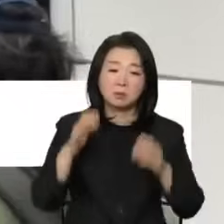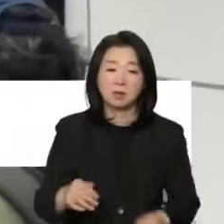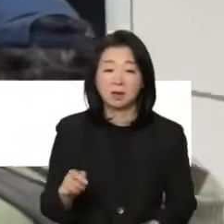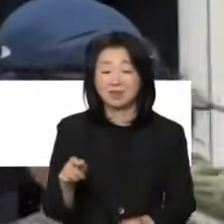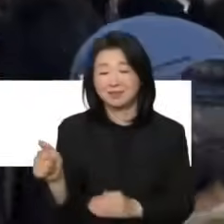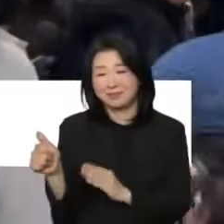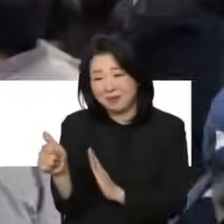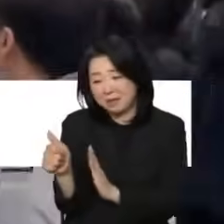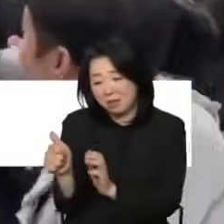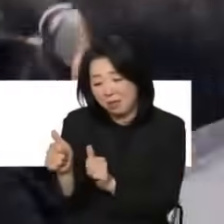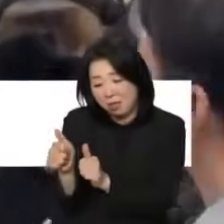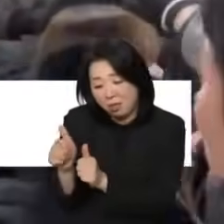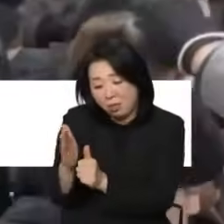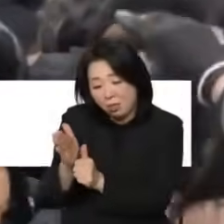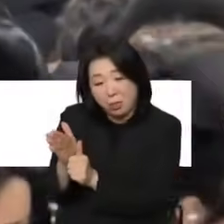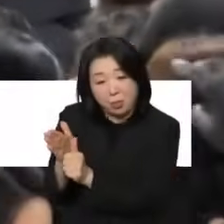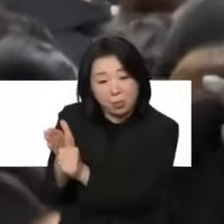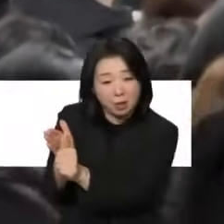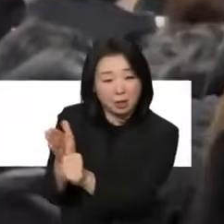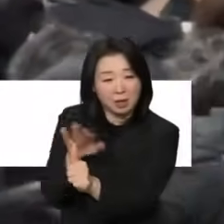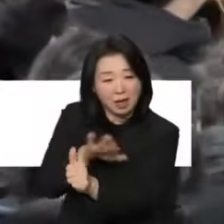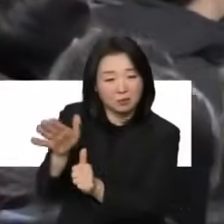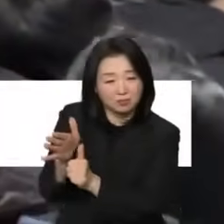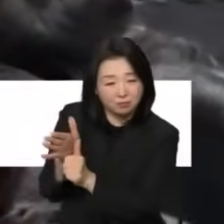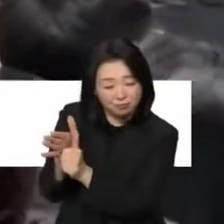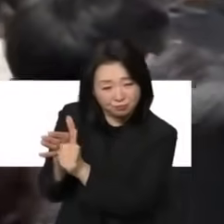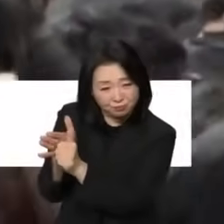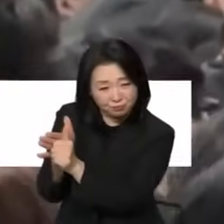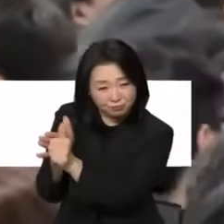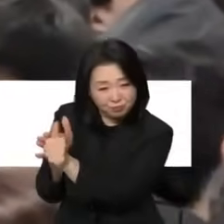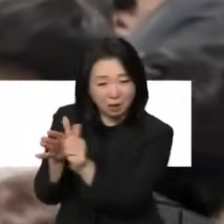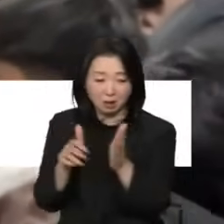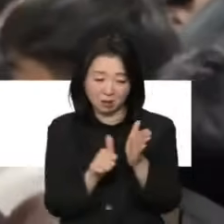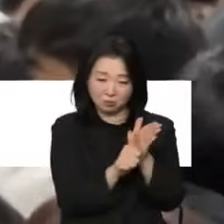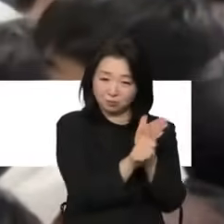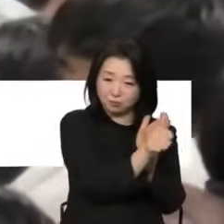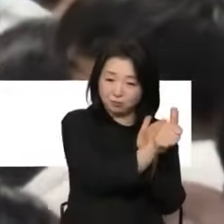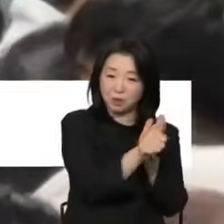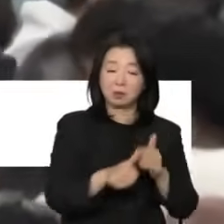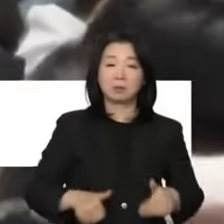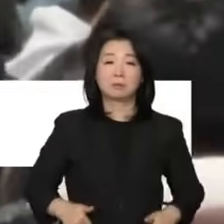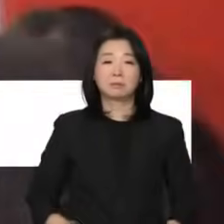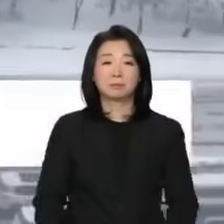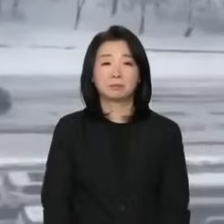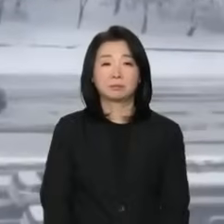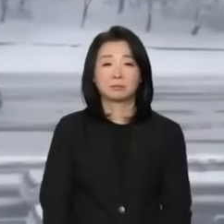붙어서 이동하시고 저 안쪽으로 이동하시는 분들은 측으로 이동하세요.